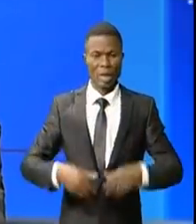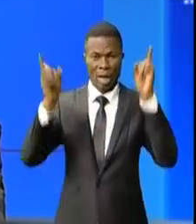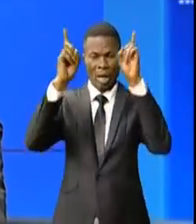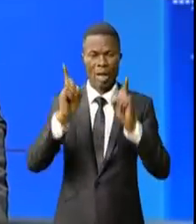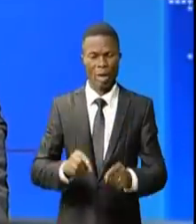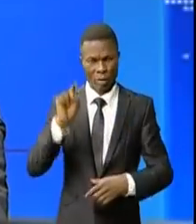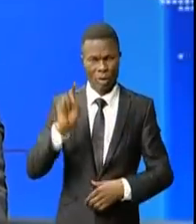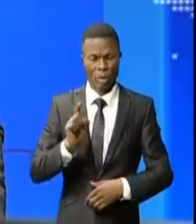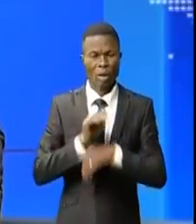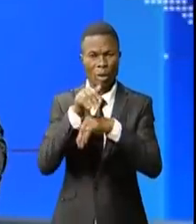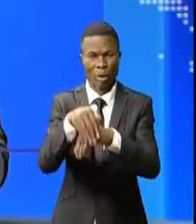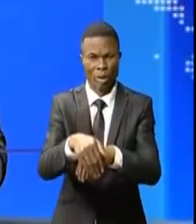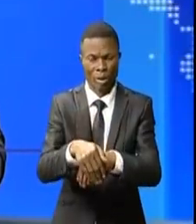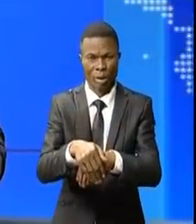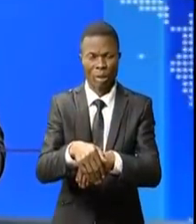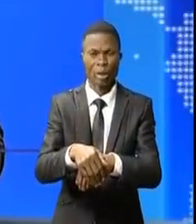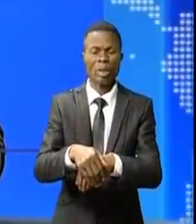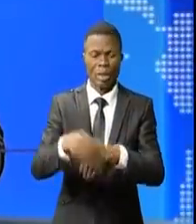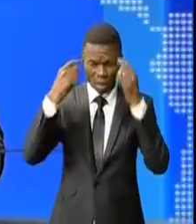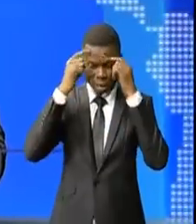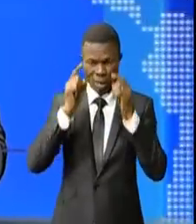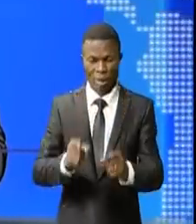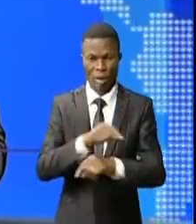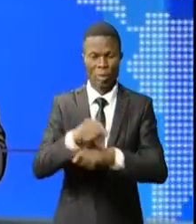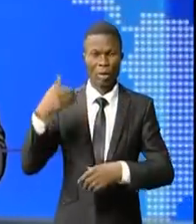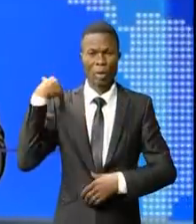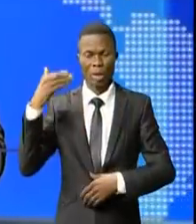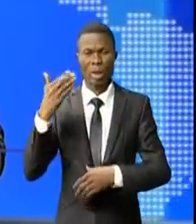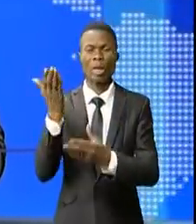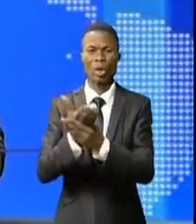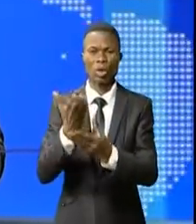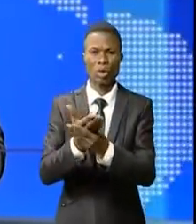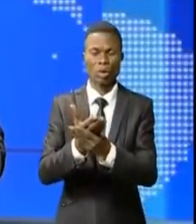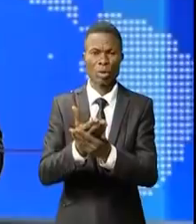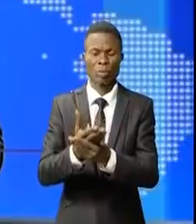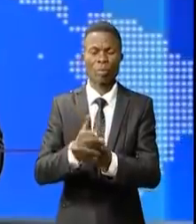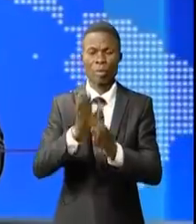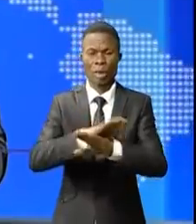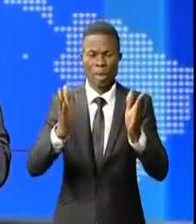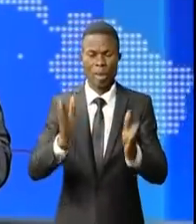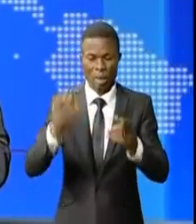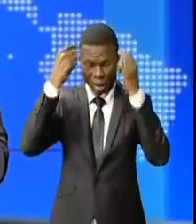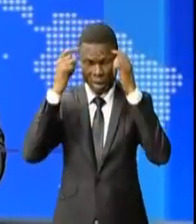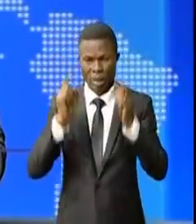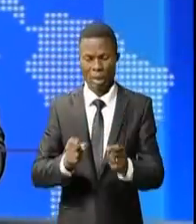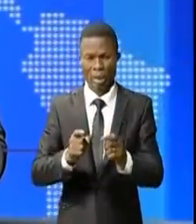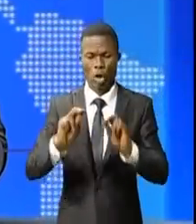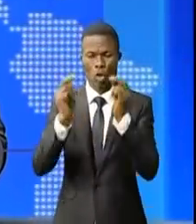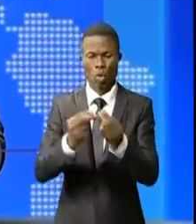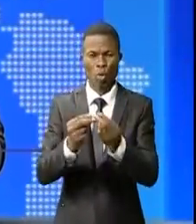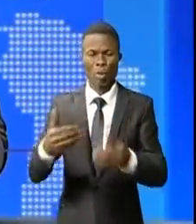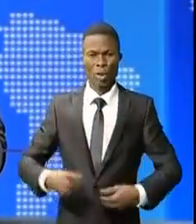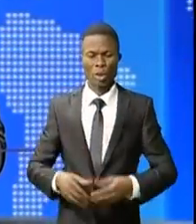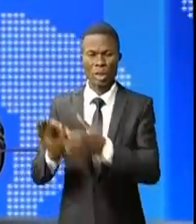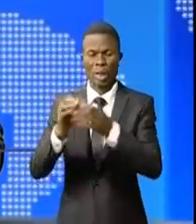est appelée à participer aux instances des prises des décisions, plaidoyer de la table de décision, une structure de jeunes de l'Union